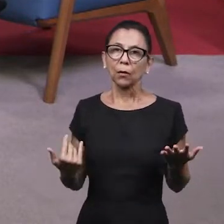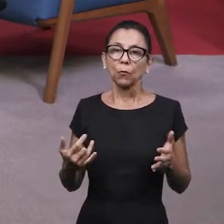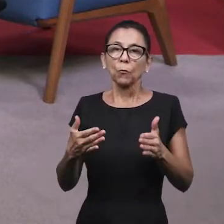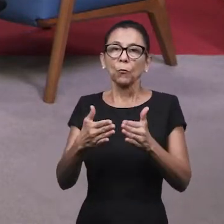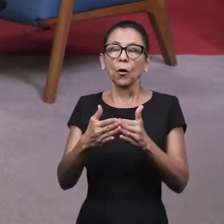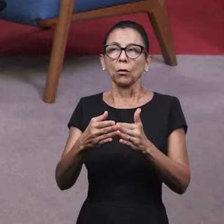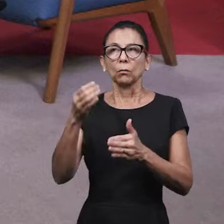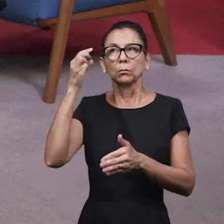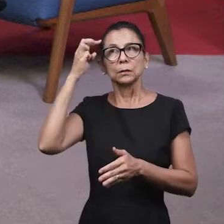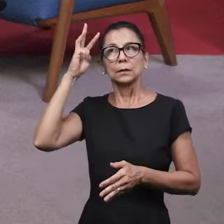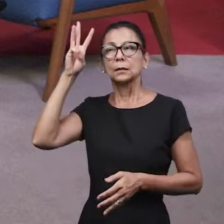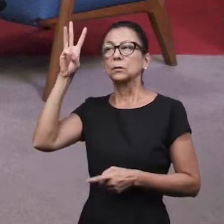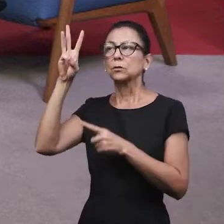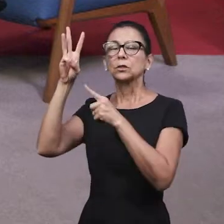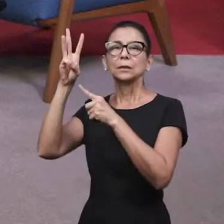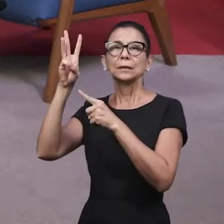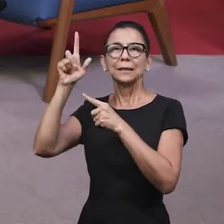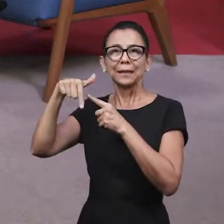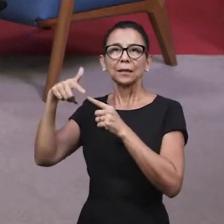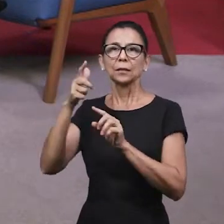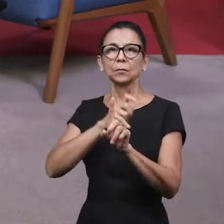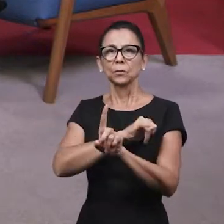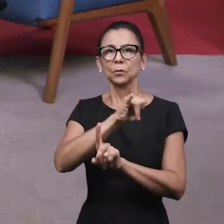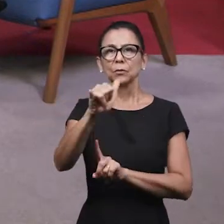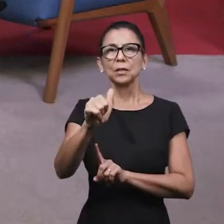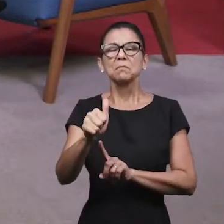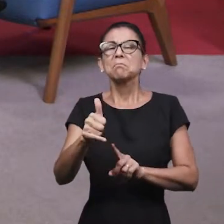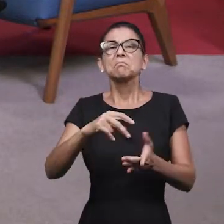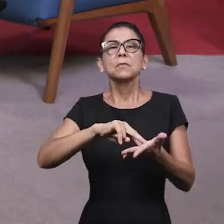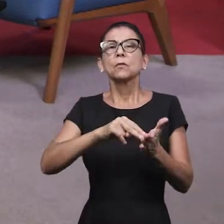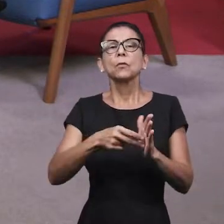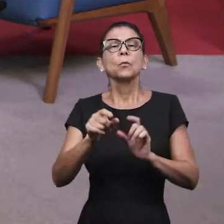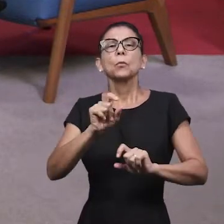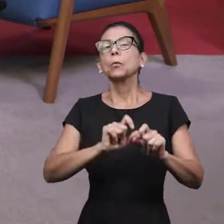sur le troisième jour prophétique, nous parlons sur quoi?